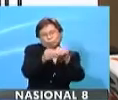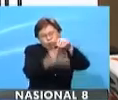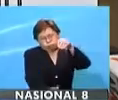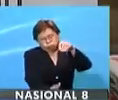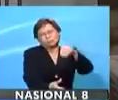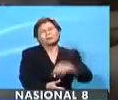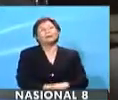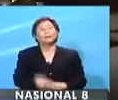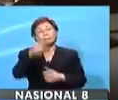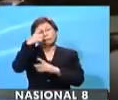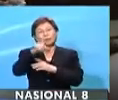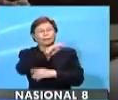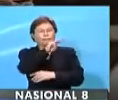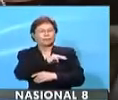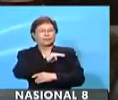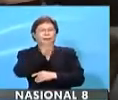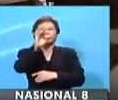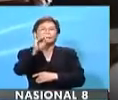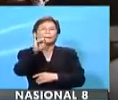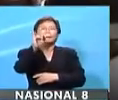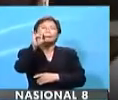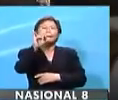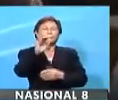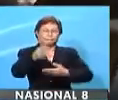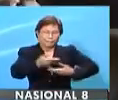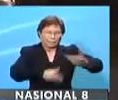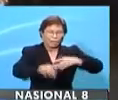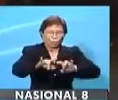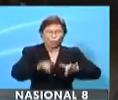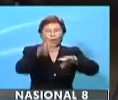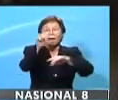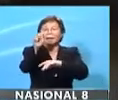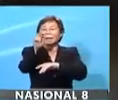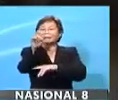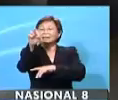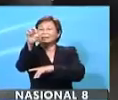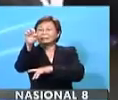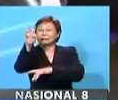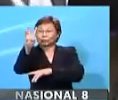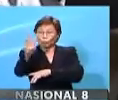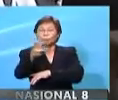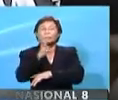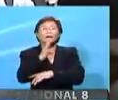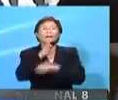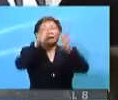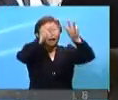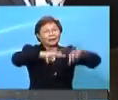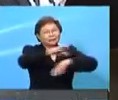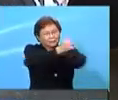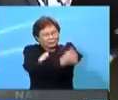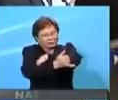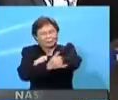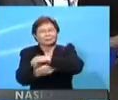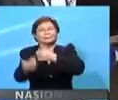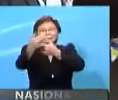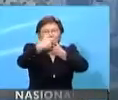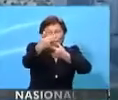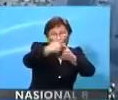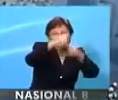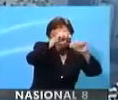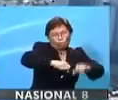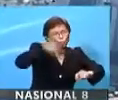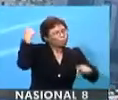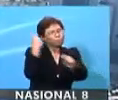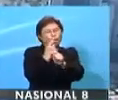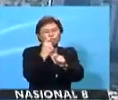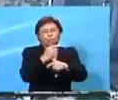Sementara itu, bagi Menteri Perdagangan Australia, Andrew Robb, beliau berkata ASEAN dan negara terlibat boleh